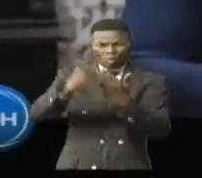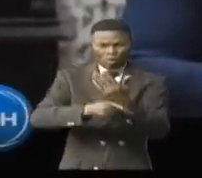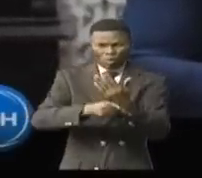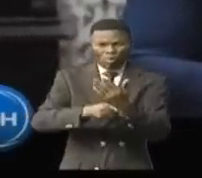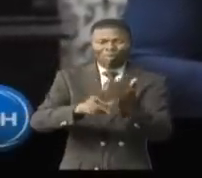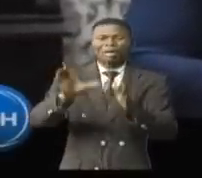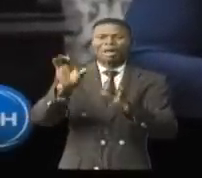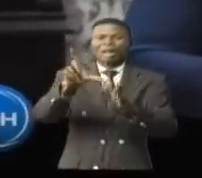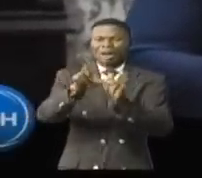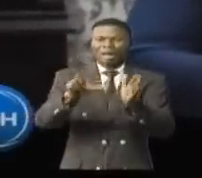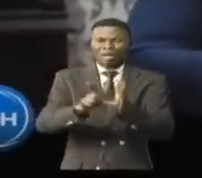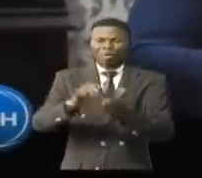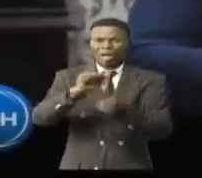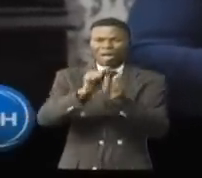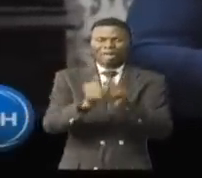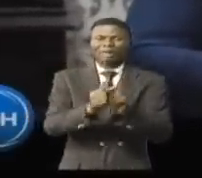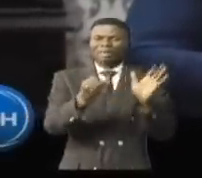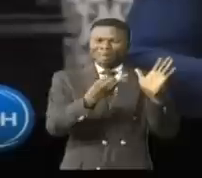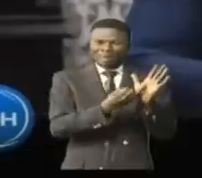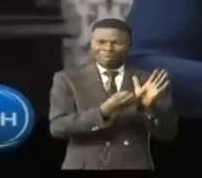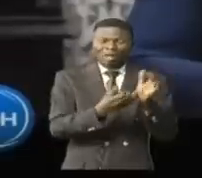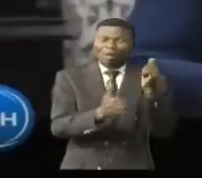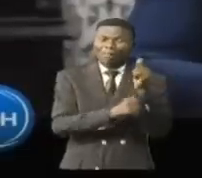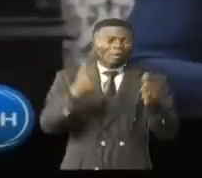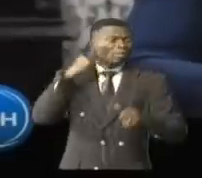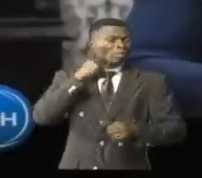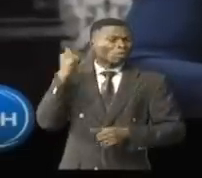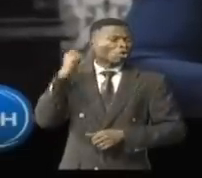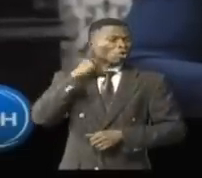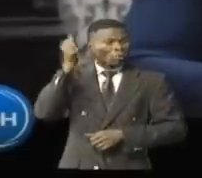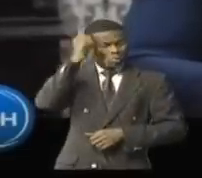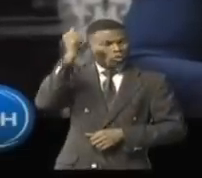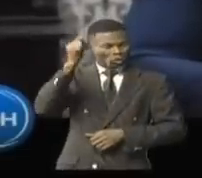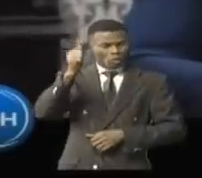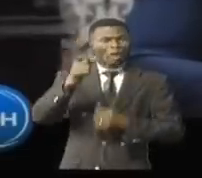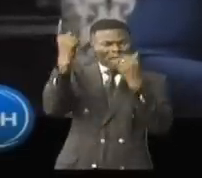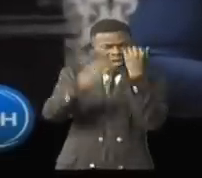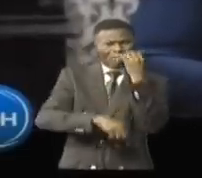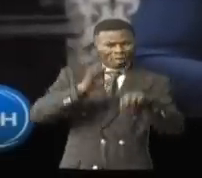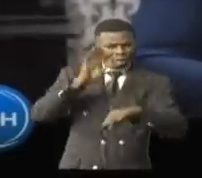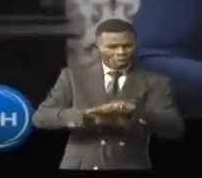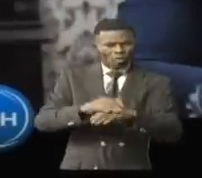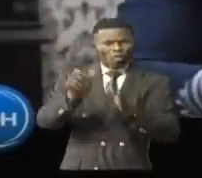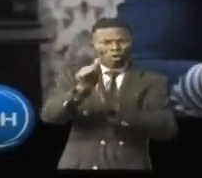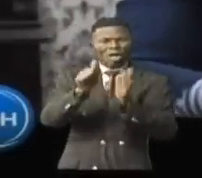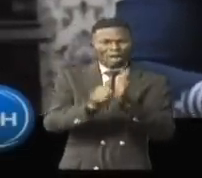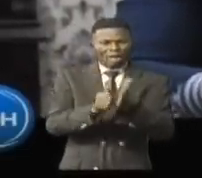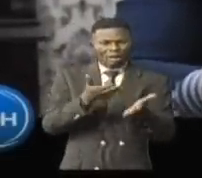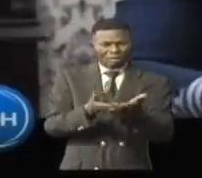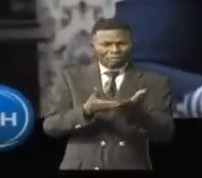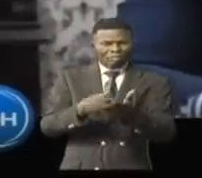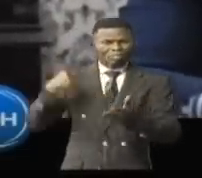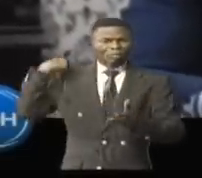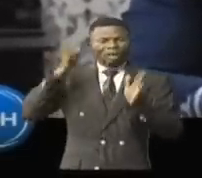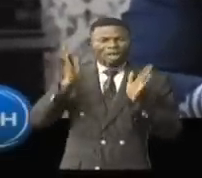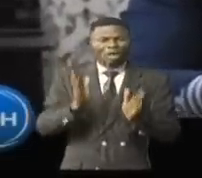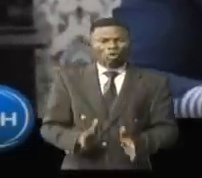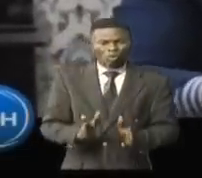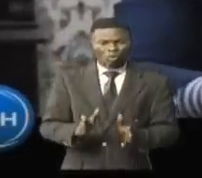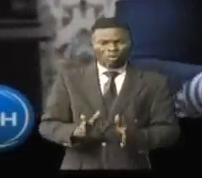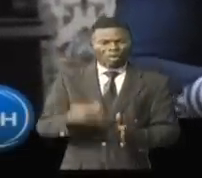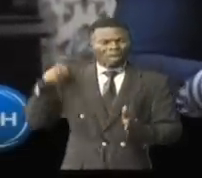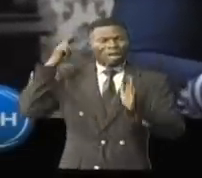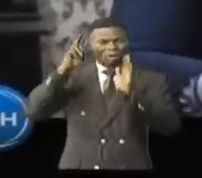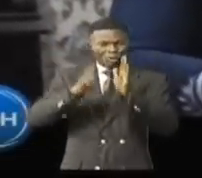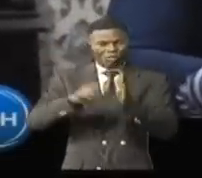l'intérieur à l'article 7, et les récalcitrants vont subir la rigueur de l'article 69. Le gouvernement de la République qui a